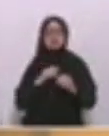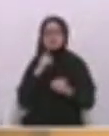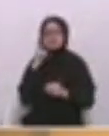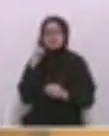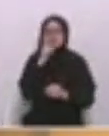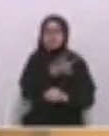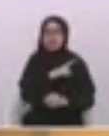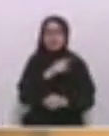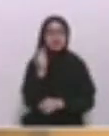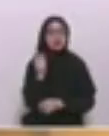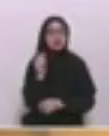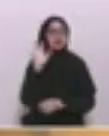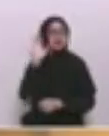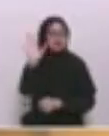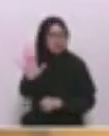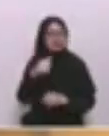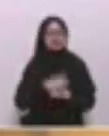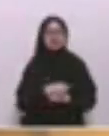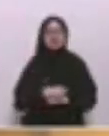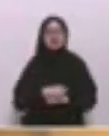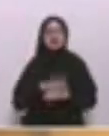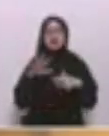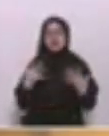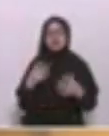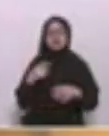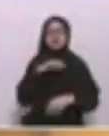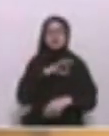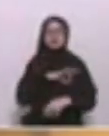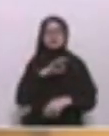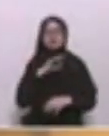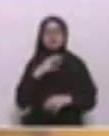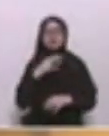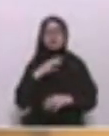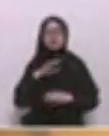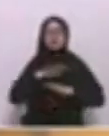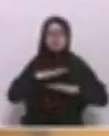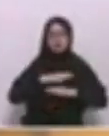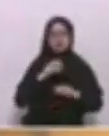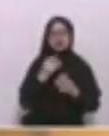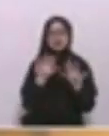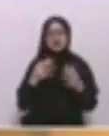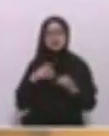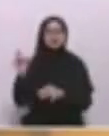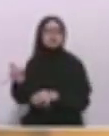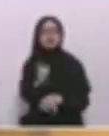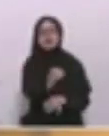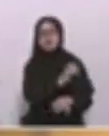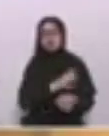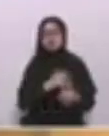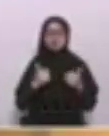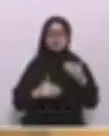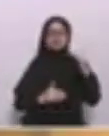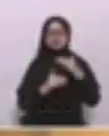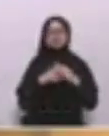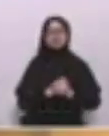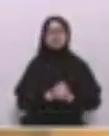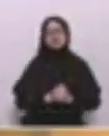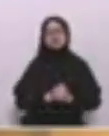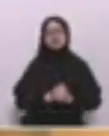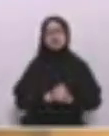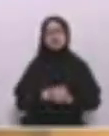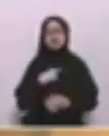segala apa yang dibutuhkan oleh masyarakat di kecamatan kepulauan demikian barangkali untuk pasangan